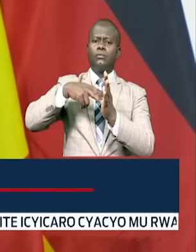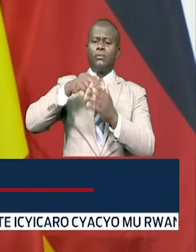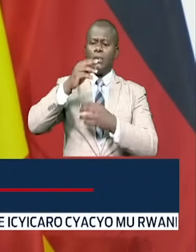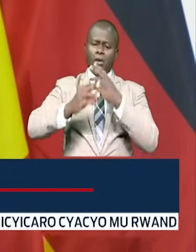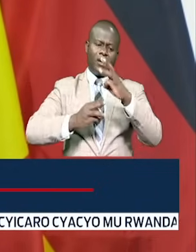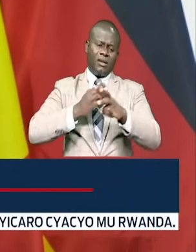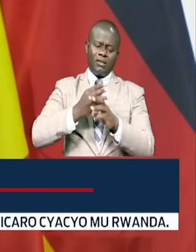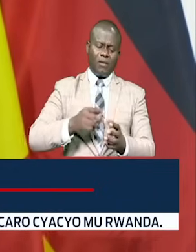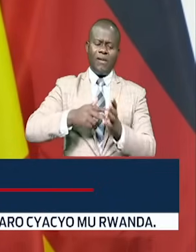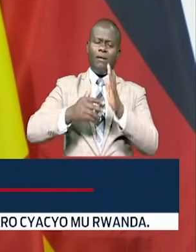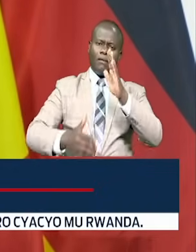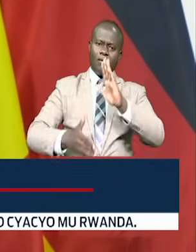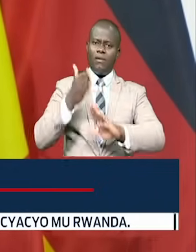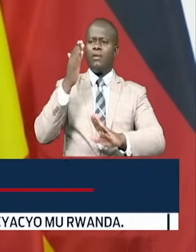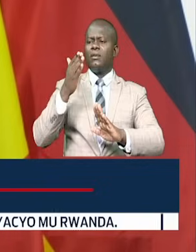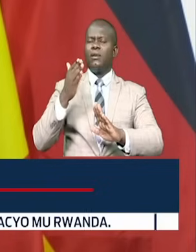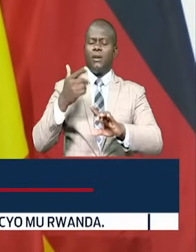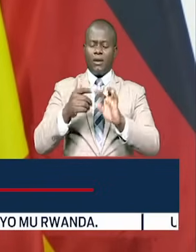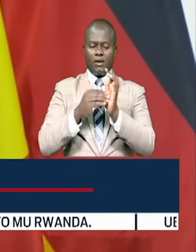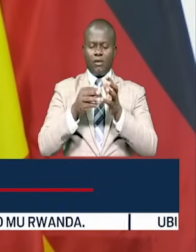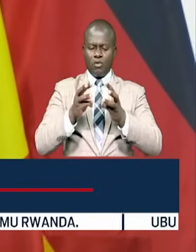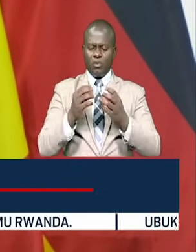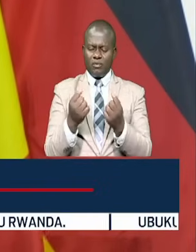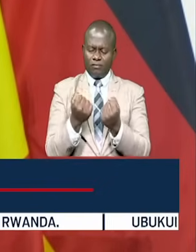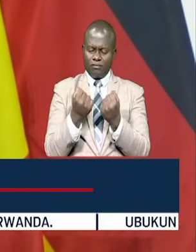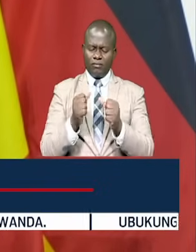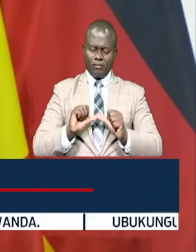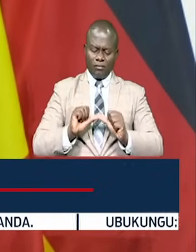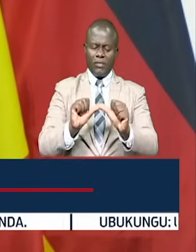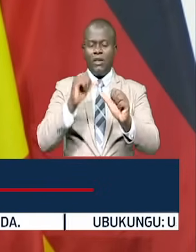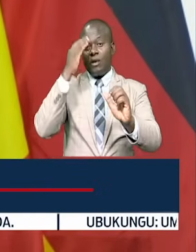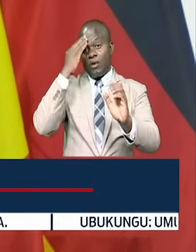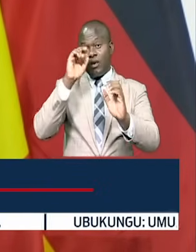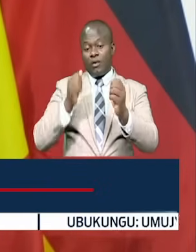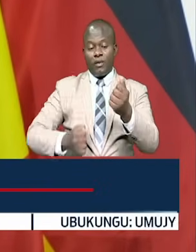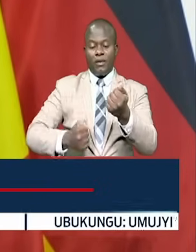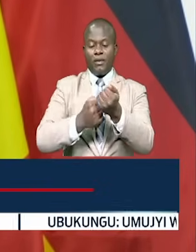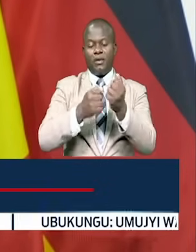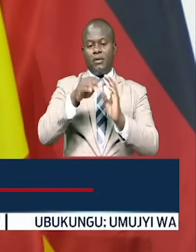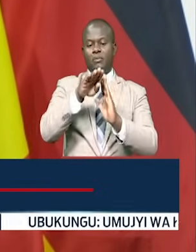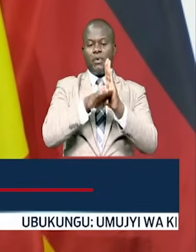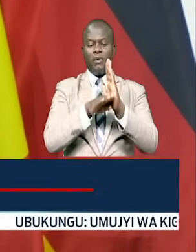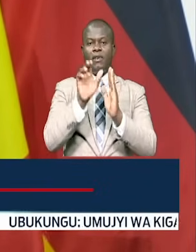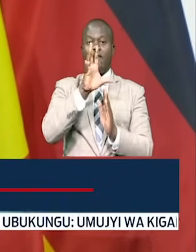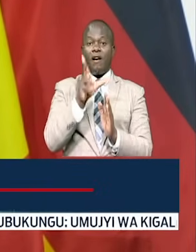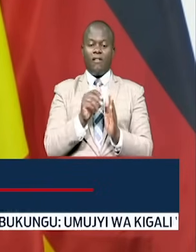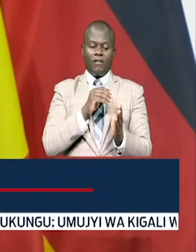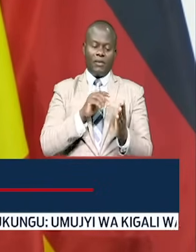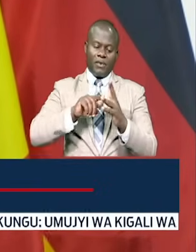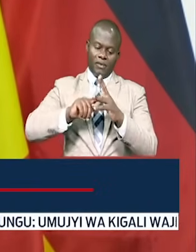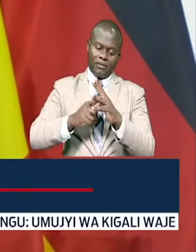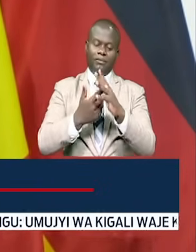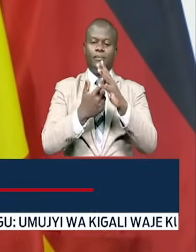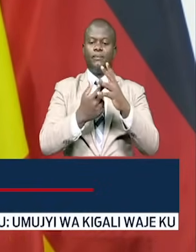isi yahise ihaguruka vuba vuba kandi mu buryo buhamye kugira ngo ishyigikire gahunda Afurika yitangiye